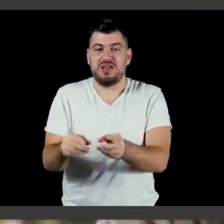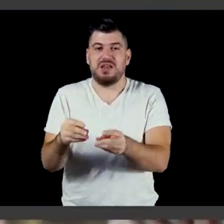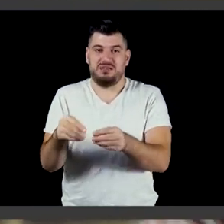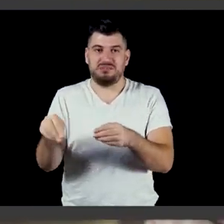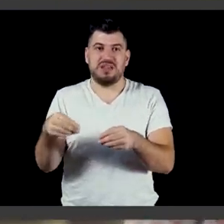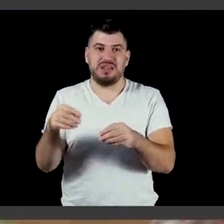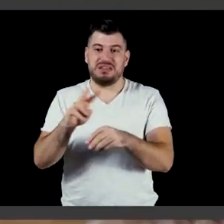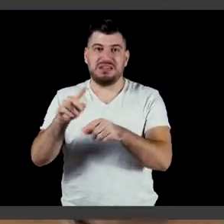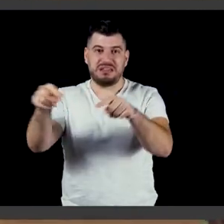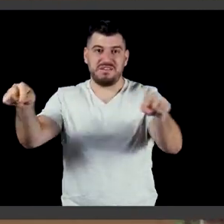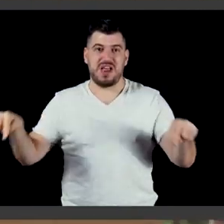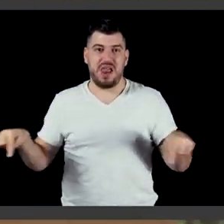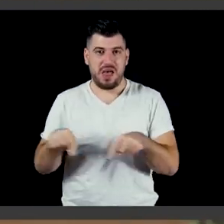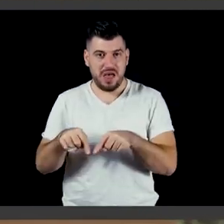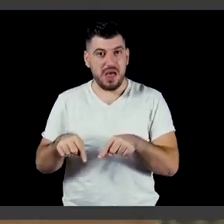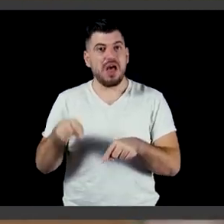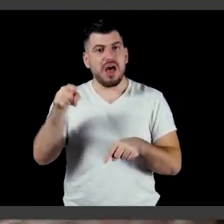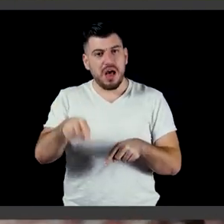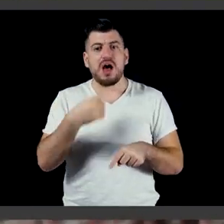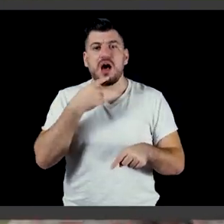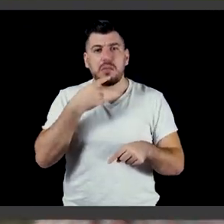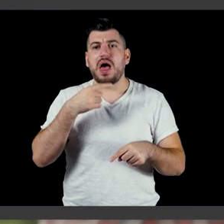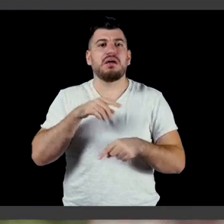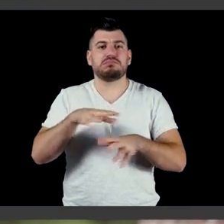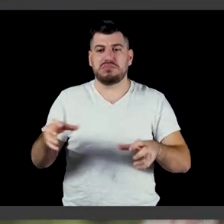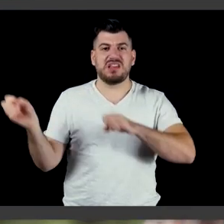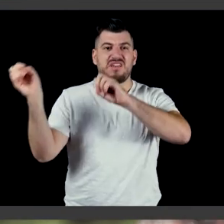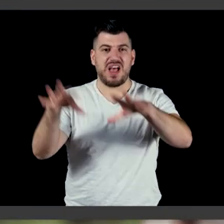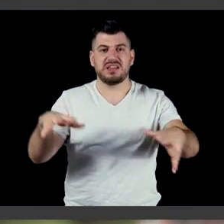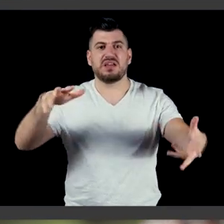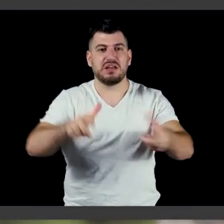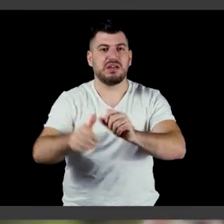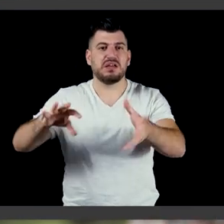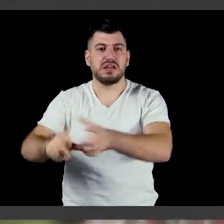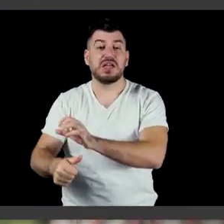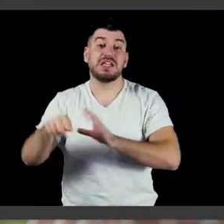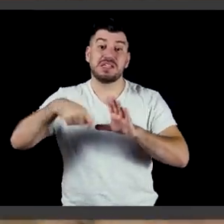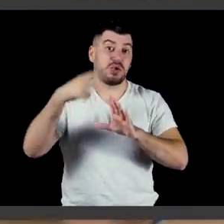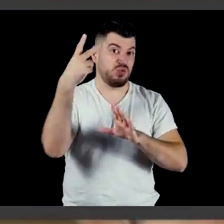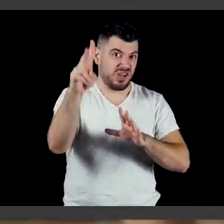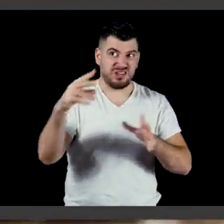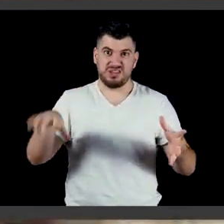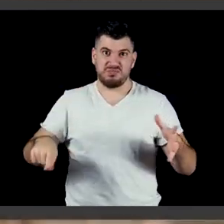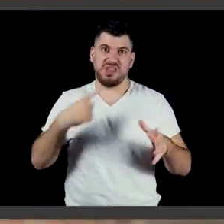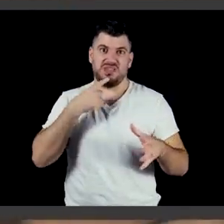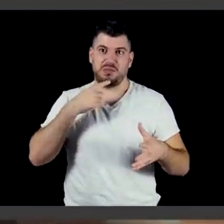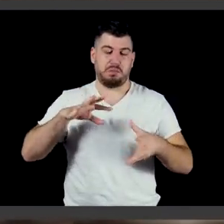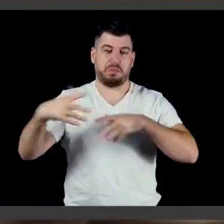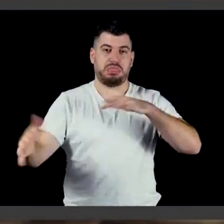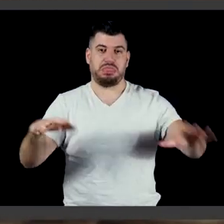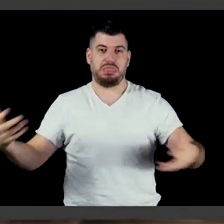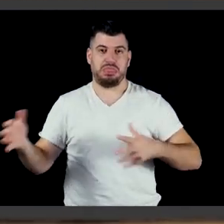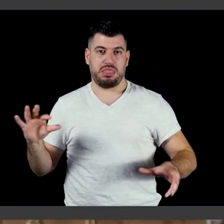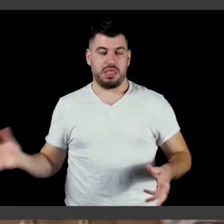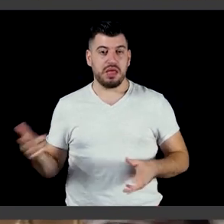περιβάλλον. Απλά παίρνετε, ανοίγετε τη συσκευασία και τα πλώνετε όπου βρείτε. Στην κουζίνα, για να μην κάνετε χαμό μέσα στο σπίτι. Σε αυτό το